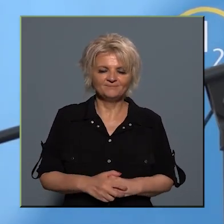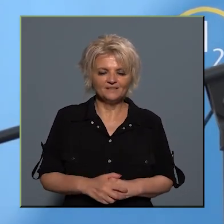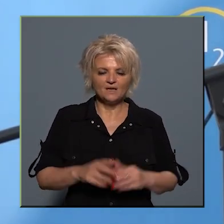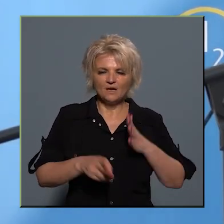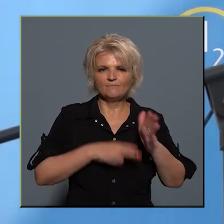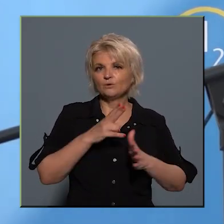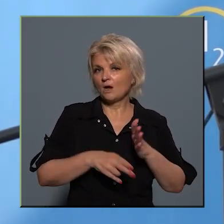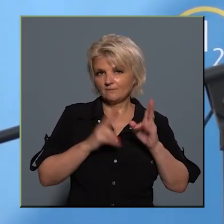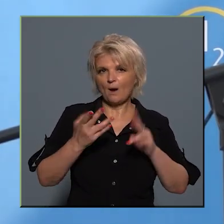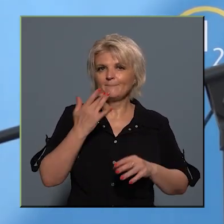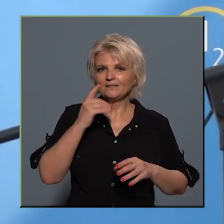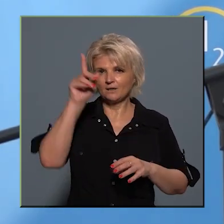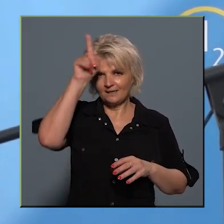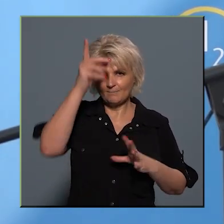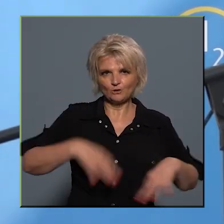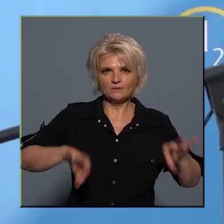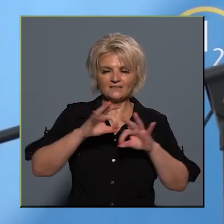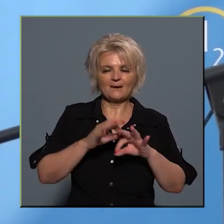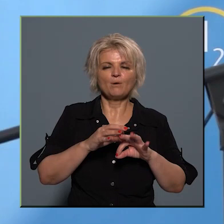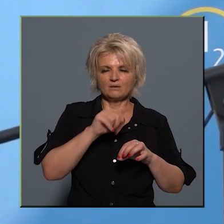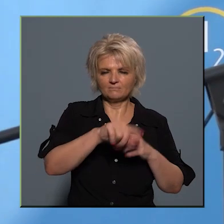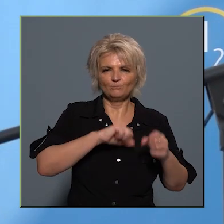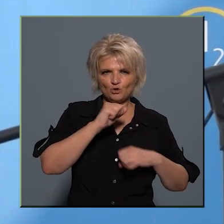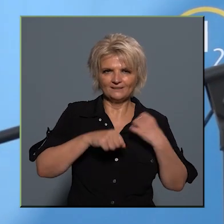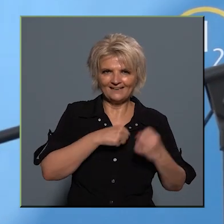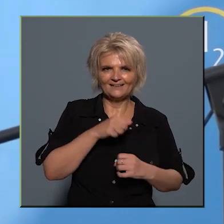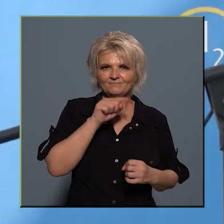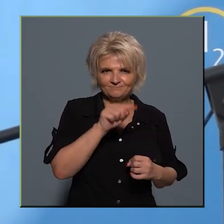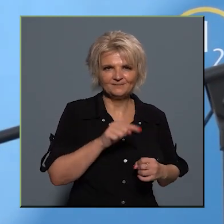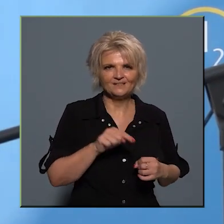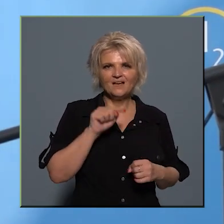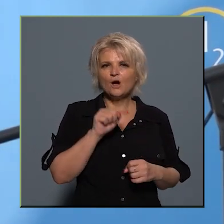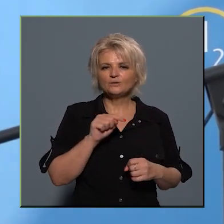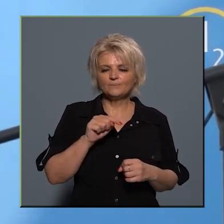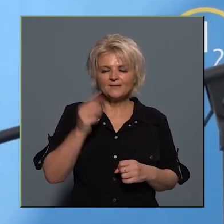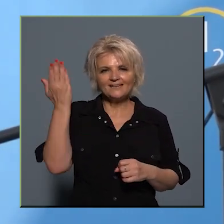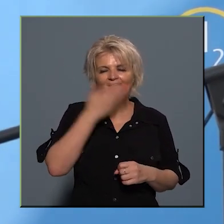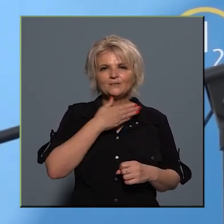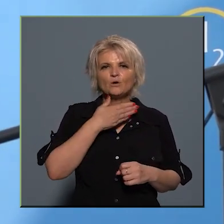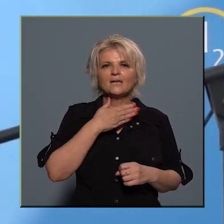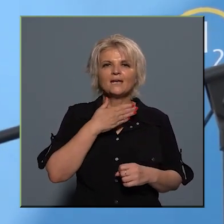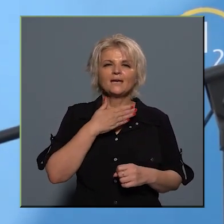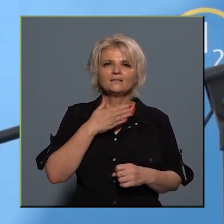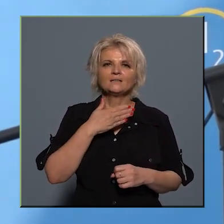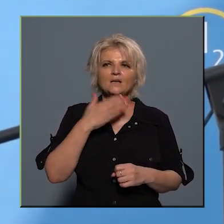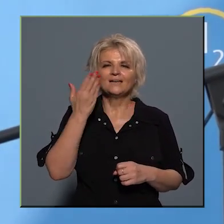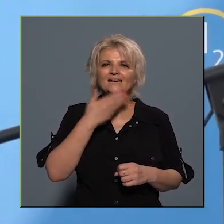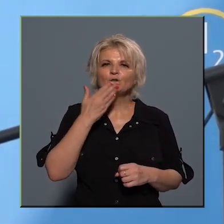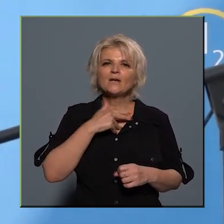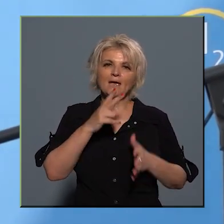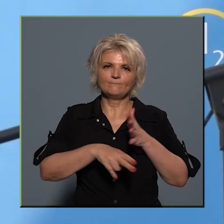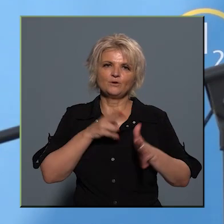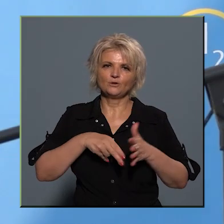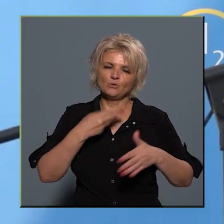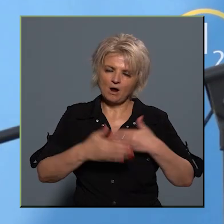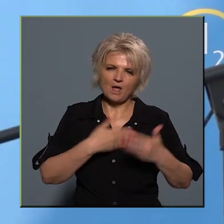van példánk Németországban működő flottával, ahol gyakorlatilag hidrogén üzemanyagszállás vonatok haladnak. Sajnos